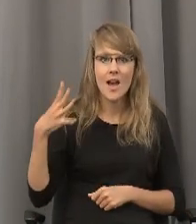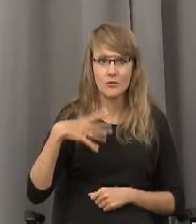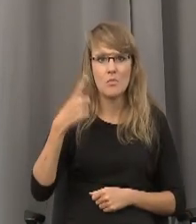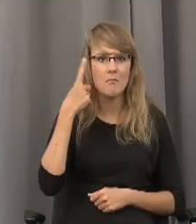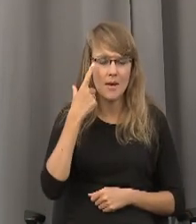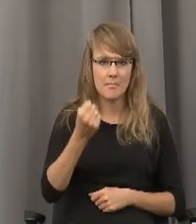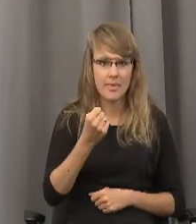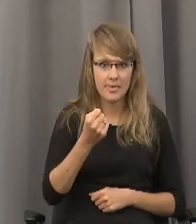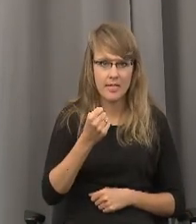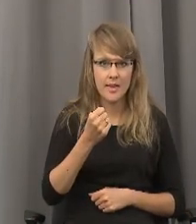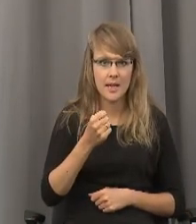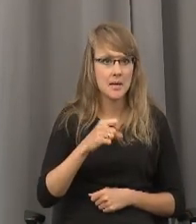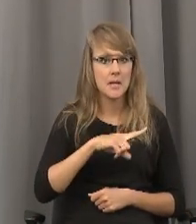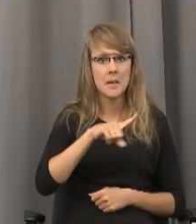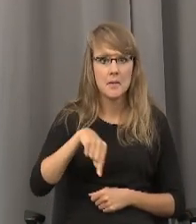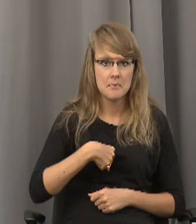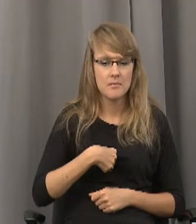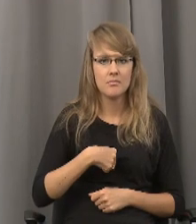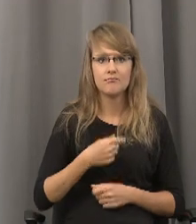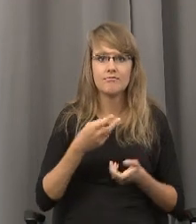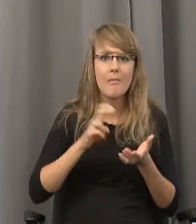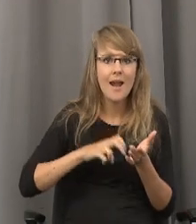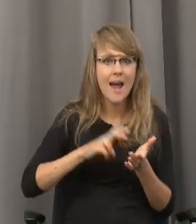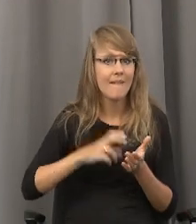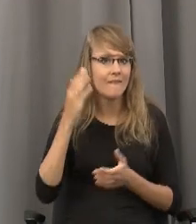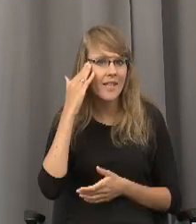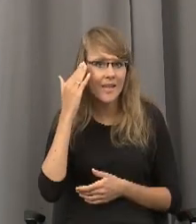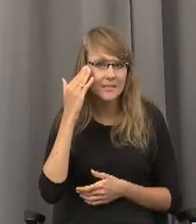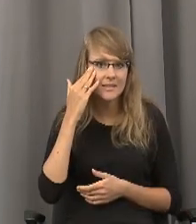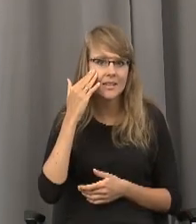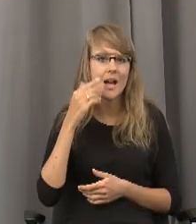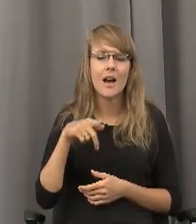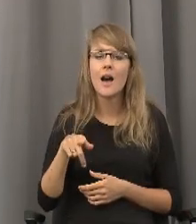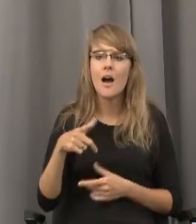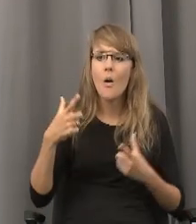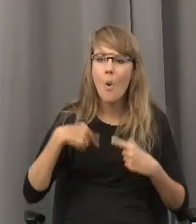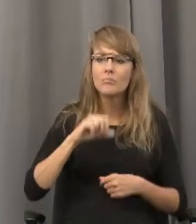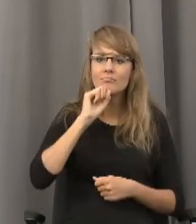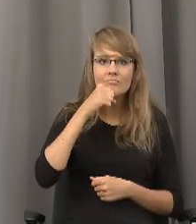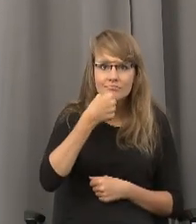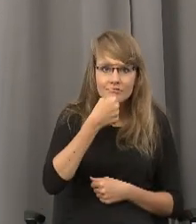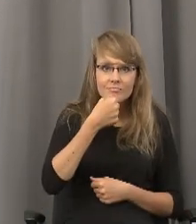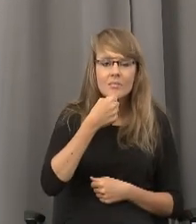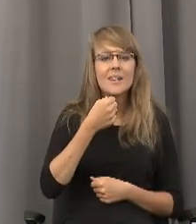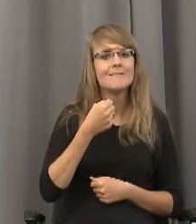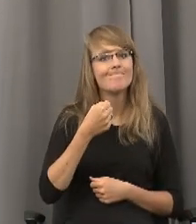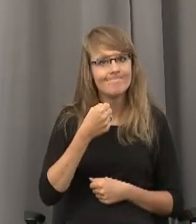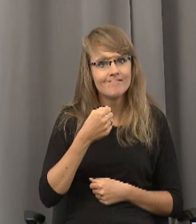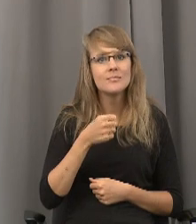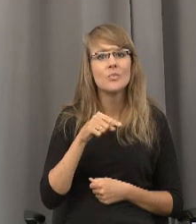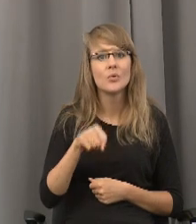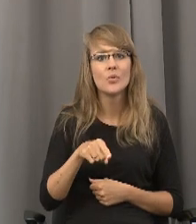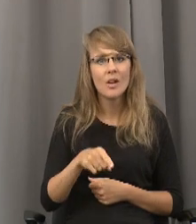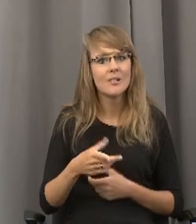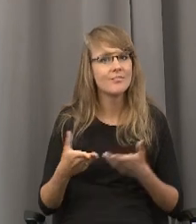ta nasza niewiedza na temat populacji ludzi starych to jest także przecież wskazanie